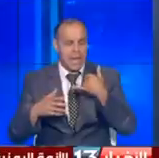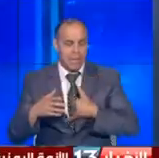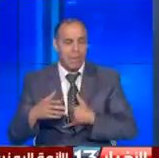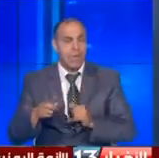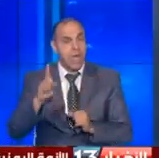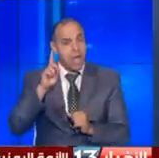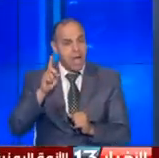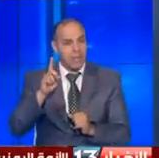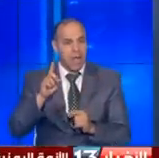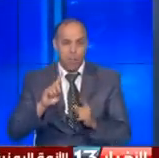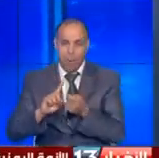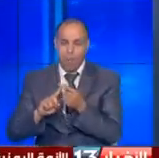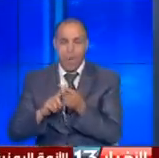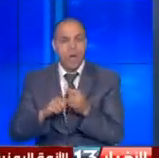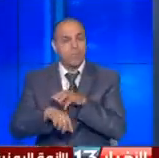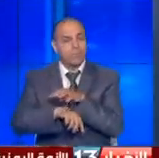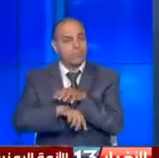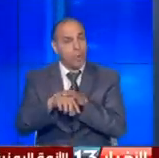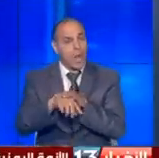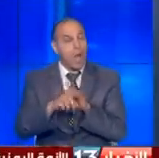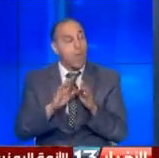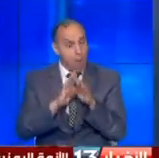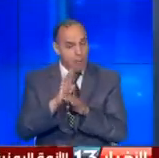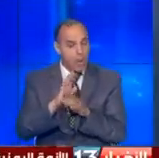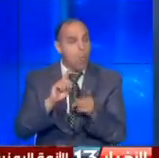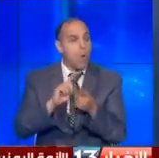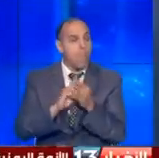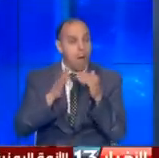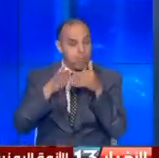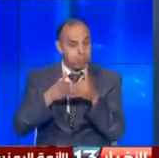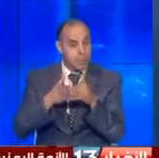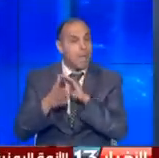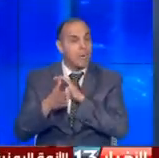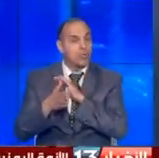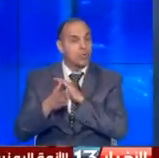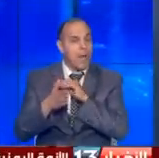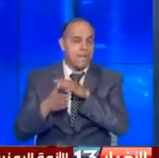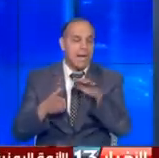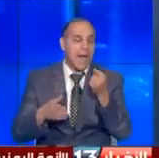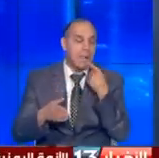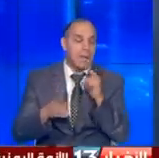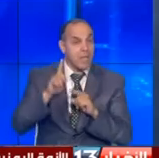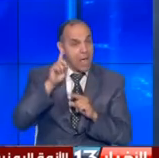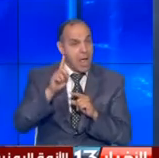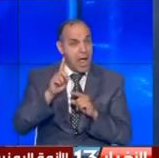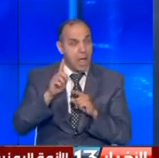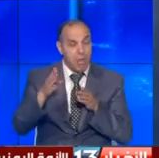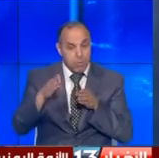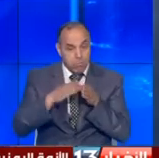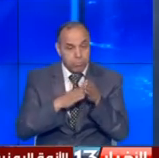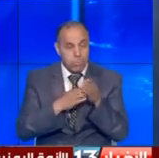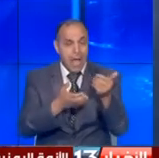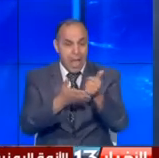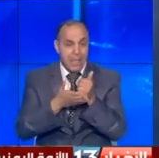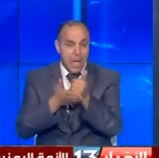باليمن باعتبار أهمية المحافظة استراتيجيا وأهمية مينائها المشرف على البحر الأحمر والذي يعتبر مدخل